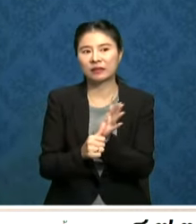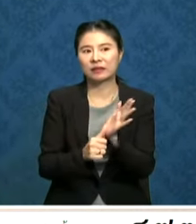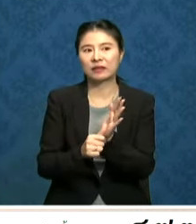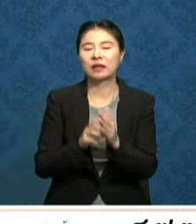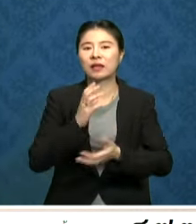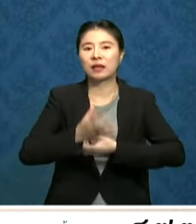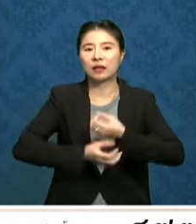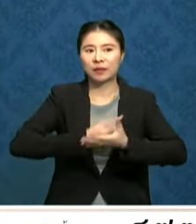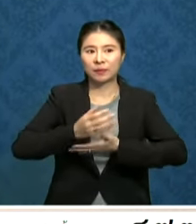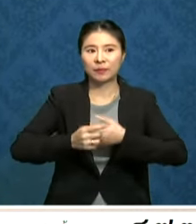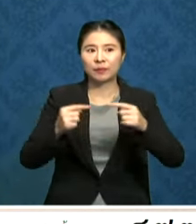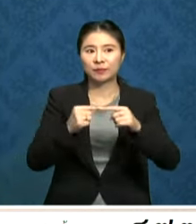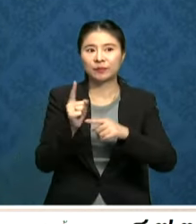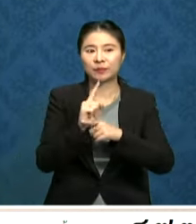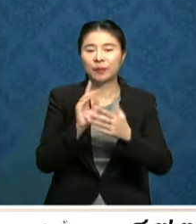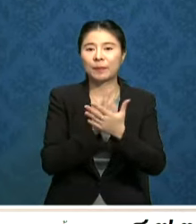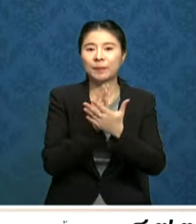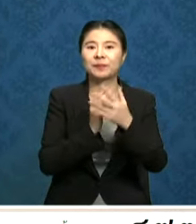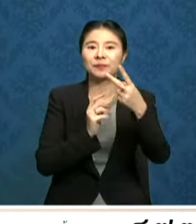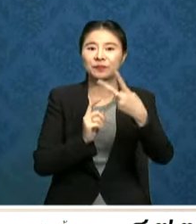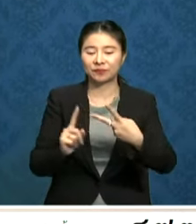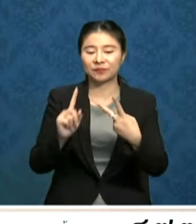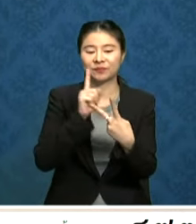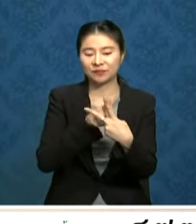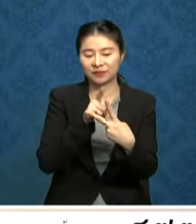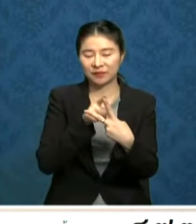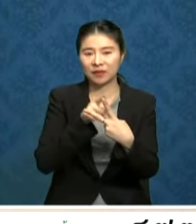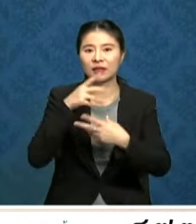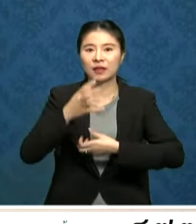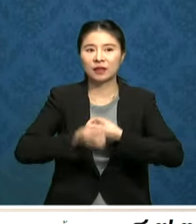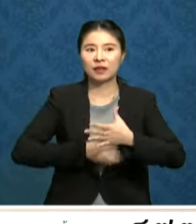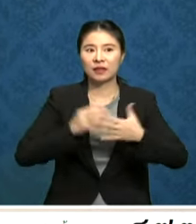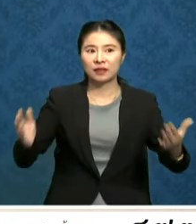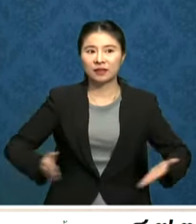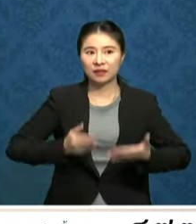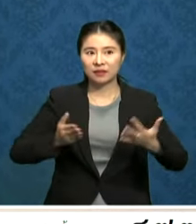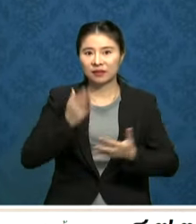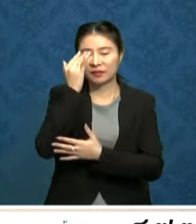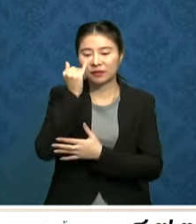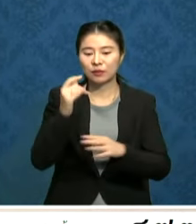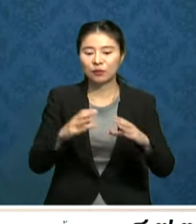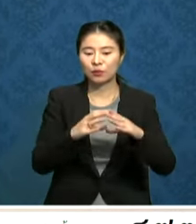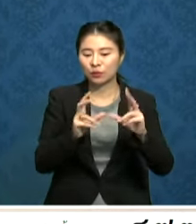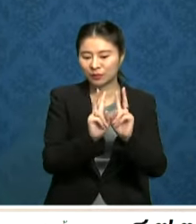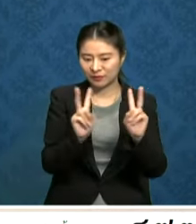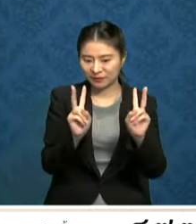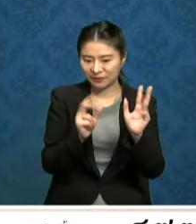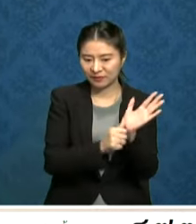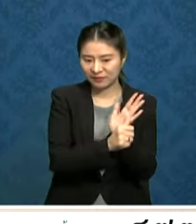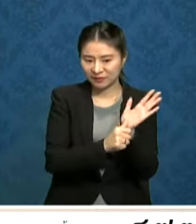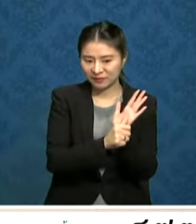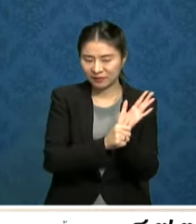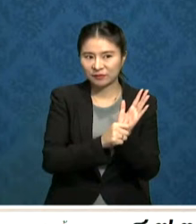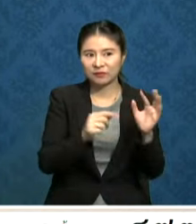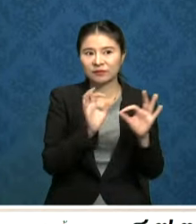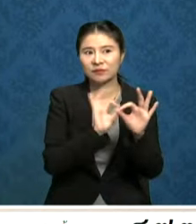อภิปรายสงวนความเห็นในรอบนี้เนี่ยออกเป็น2ส่วนส่วนแรกจะอภิปรายสนับสนุนเหตุผลว่าทำไมกรรมธิการเสียงข้างมากถึงมีการแก้ไขบางข้อ